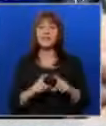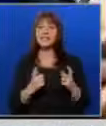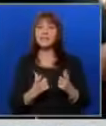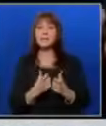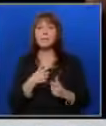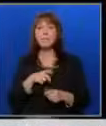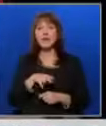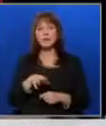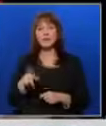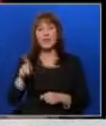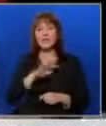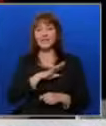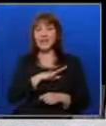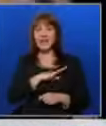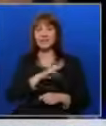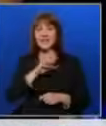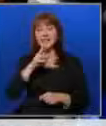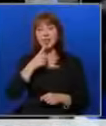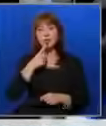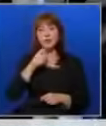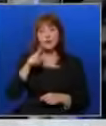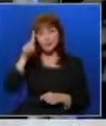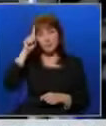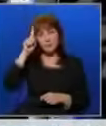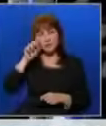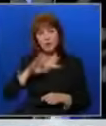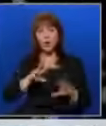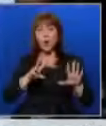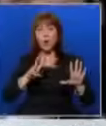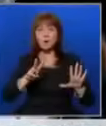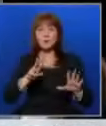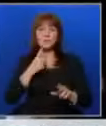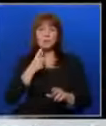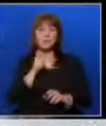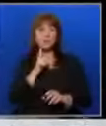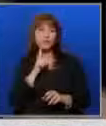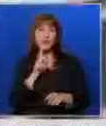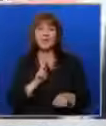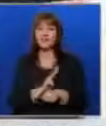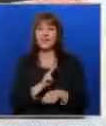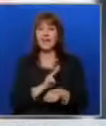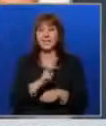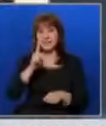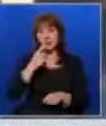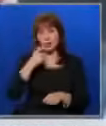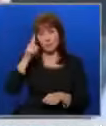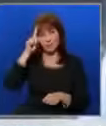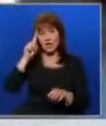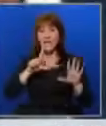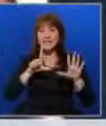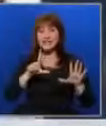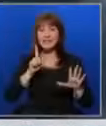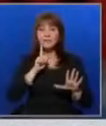Семейството на братовчет ми е в Газа сега. 3-годишно момиченце, 8-годишно момче, 12-годишно момиче, 7 души